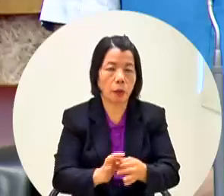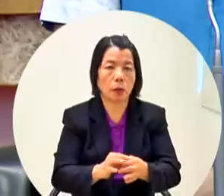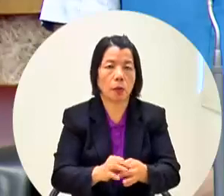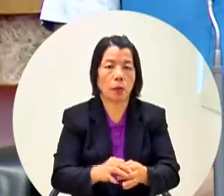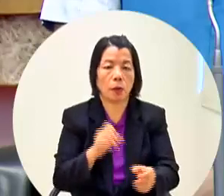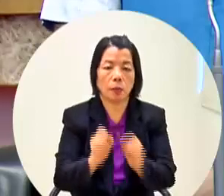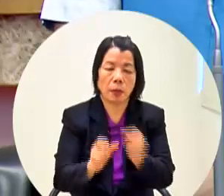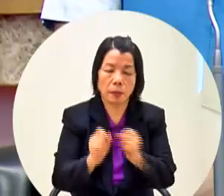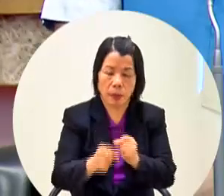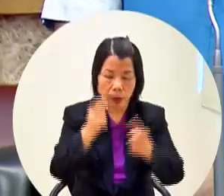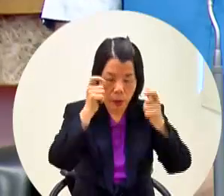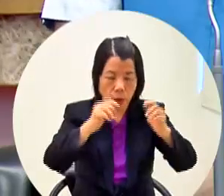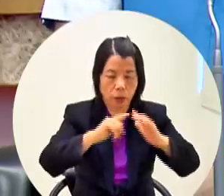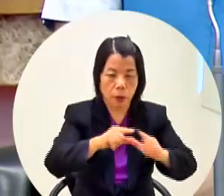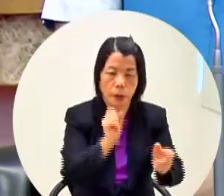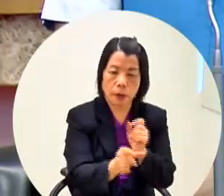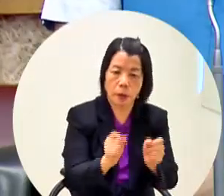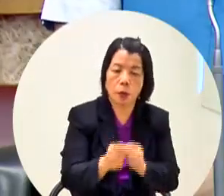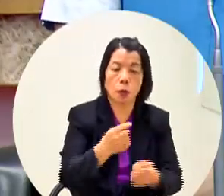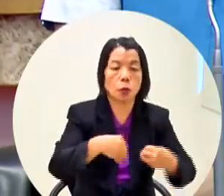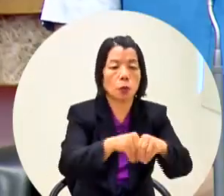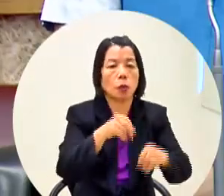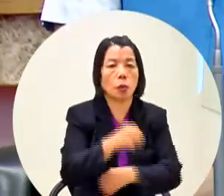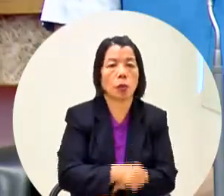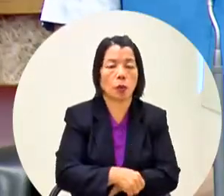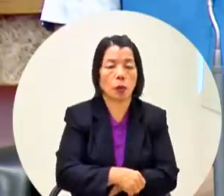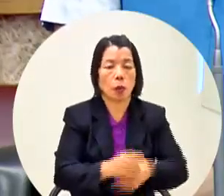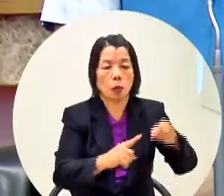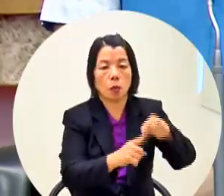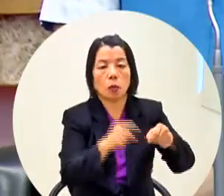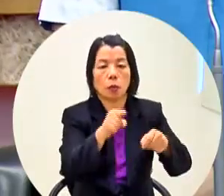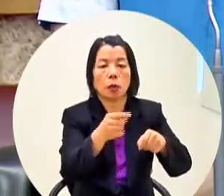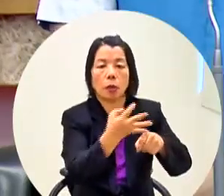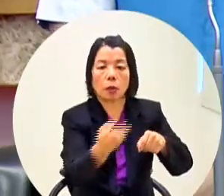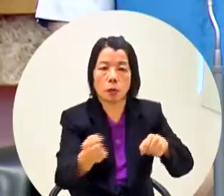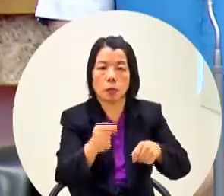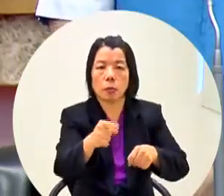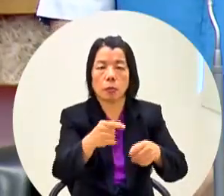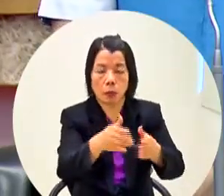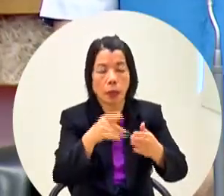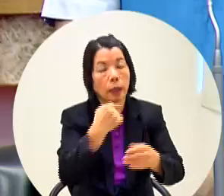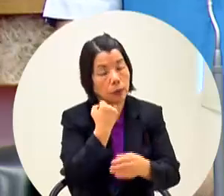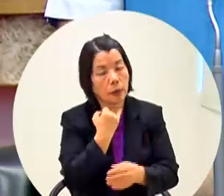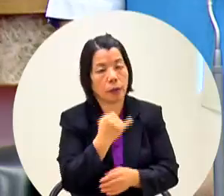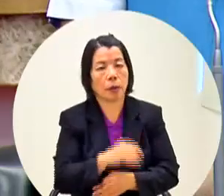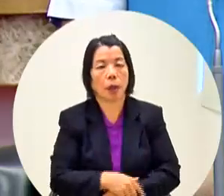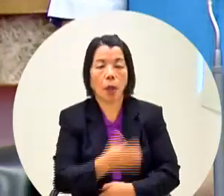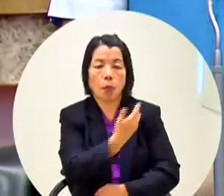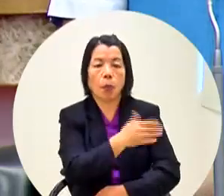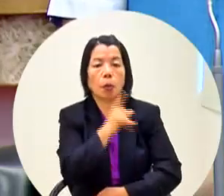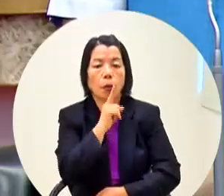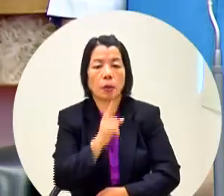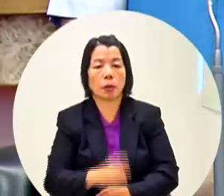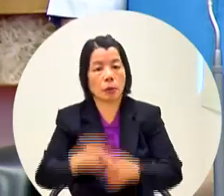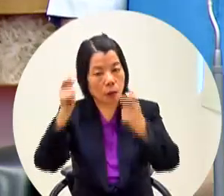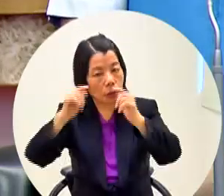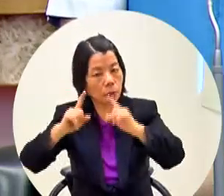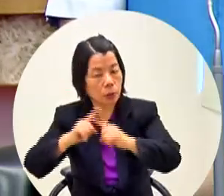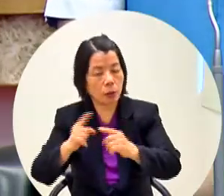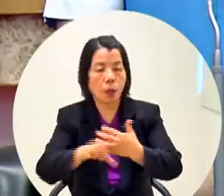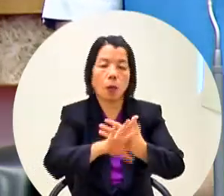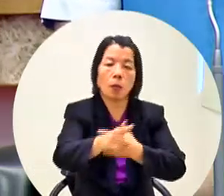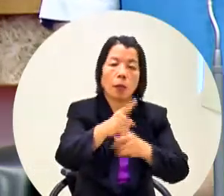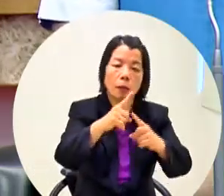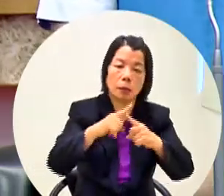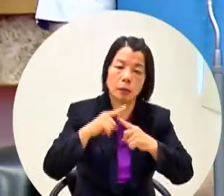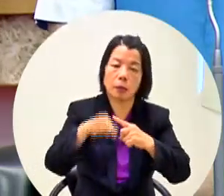买消费券，我让你送个公车点数，不是完全免费，他还是有义务，他会不管是在地人或者外地来高雄观